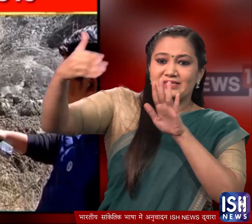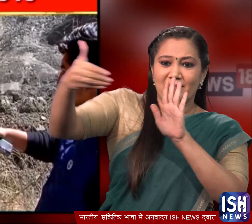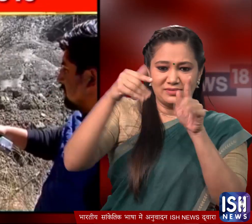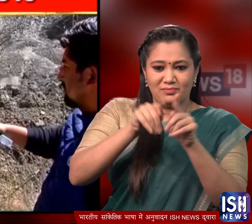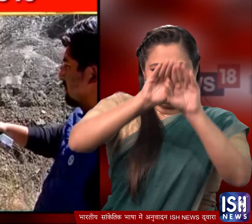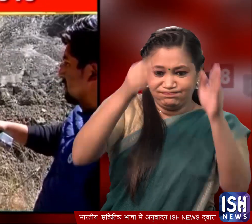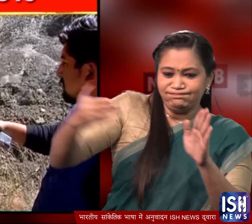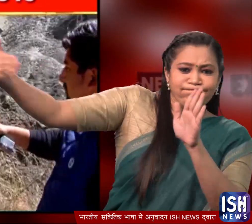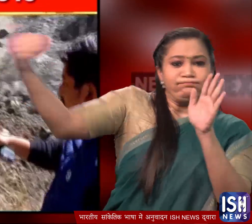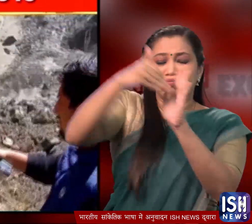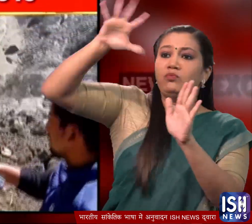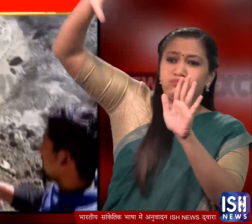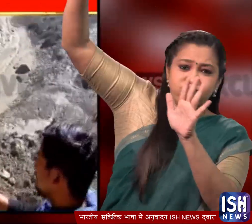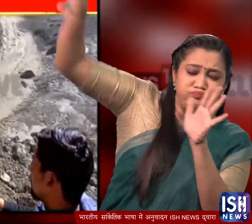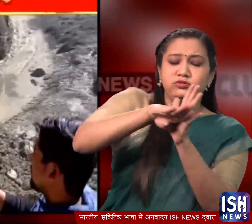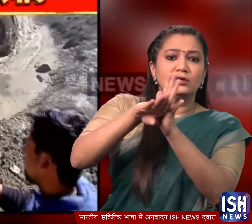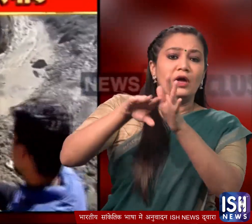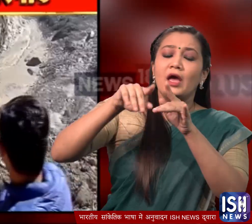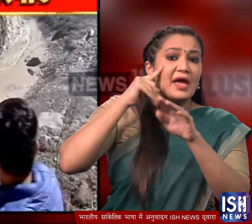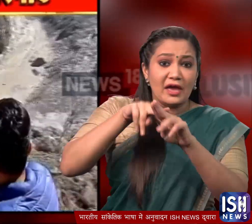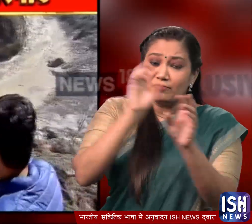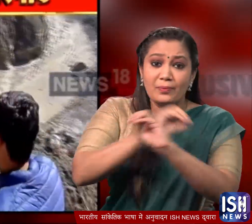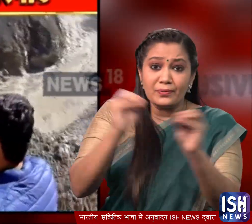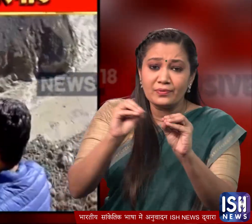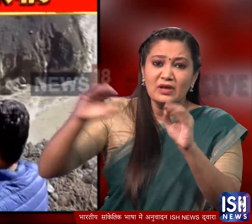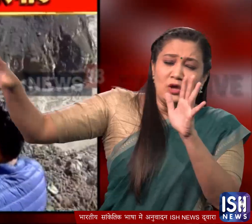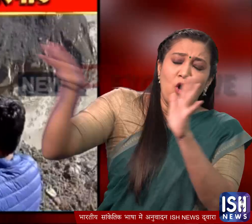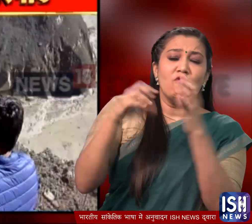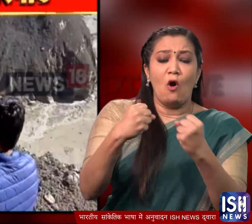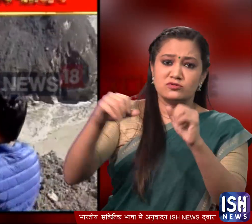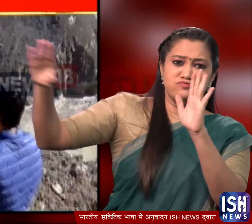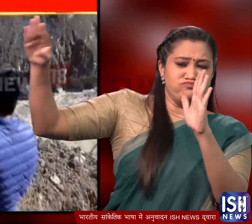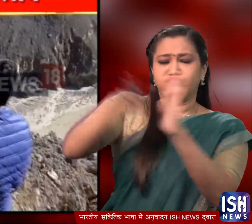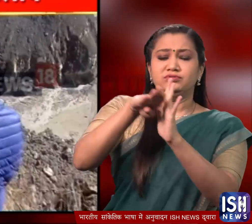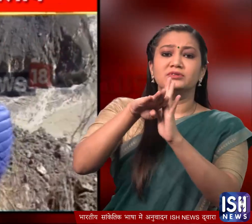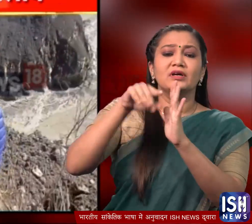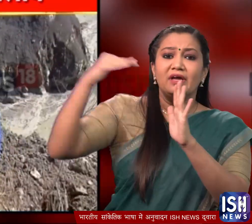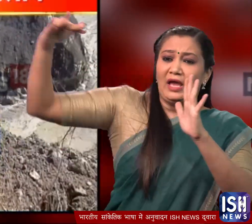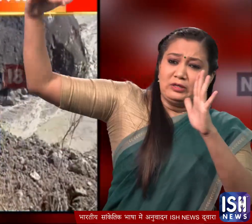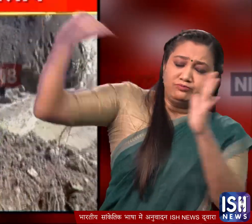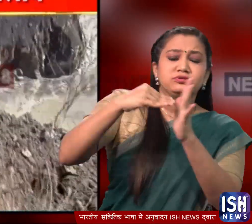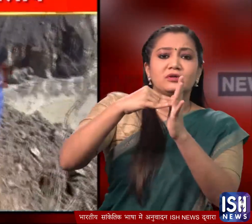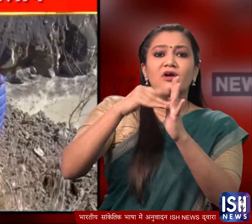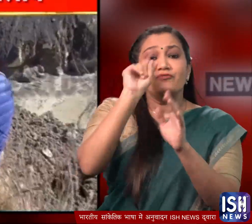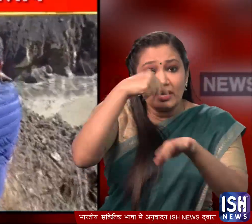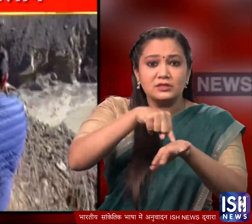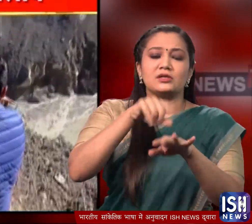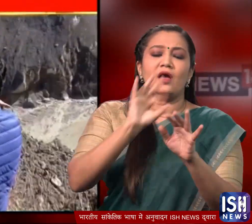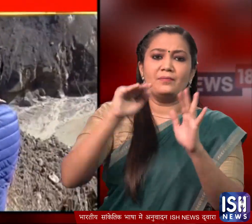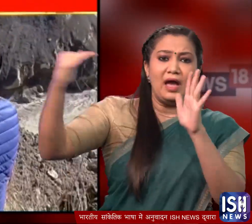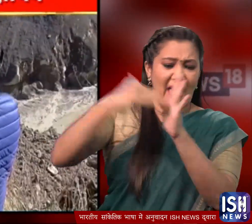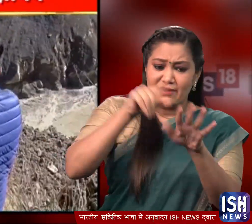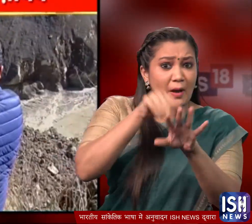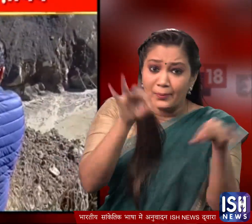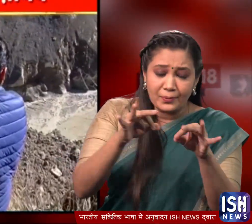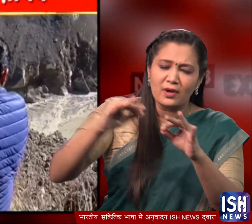हिट किया, उसके बाद से रोल हुआ यहाँ पे, मतलब मेन फोर्स यहीं पे लगा सारा उसका। पहली जगह यही थी, पहली जगह यही थी जिसपे हिट हुआ।